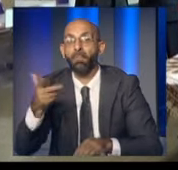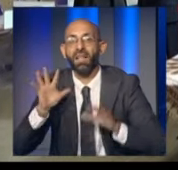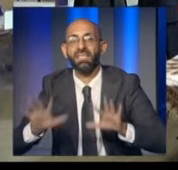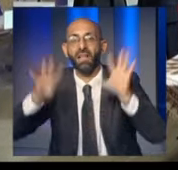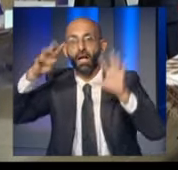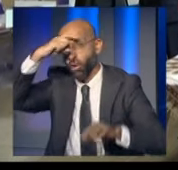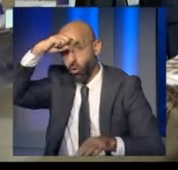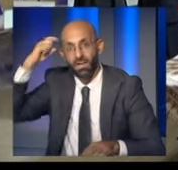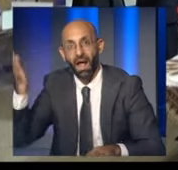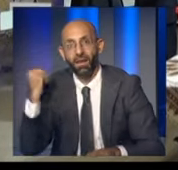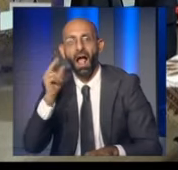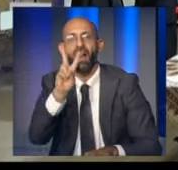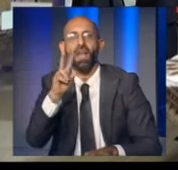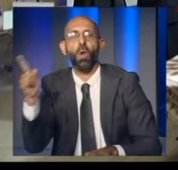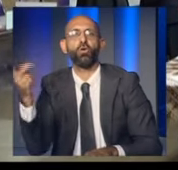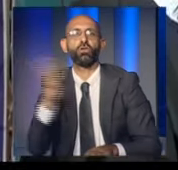وقد أعلن عن فوزه في